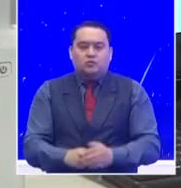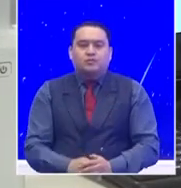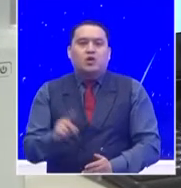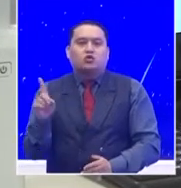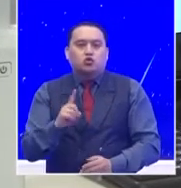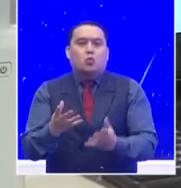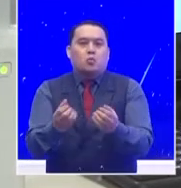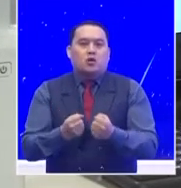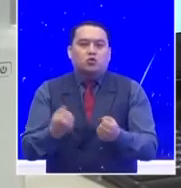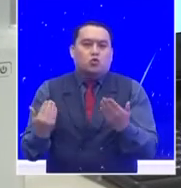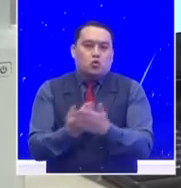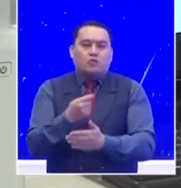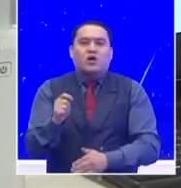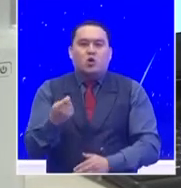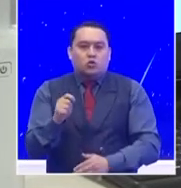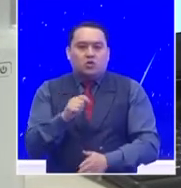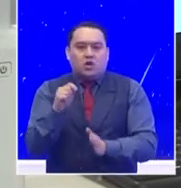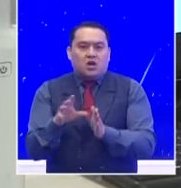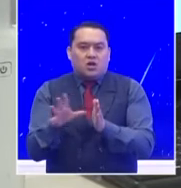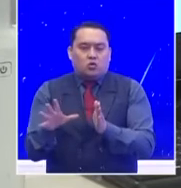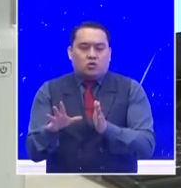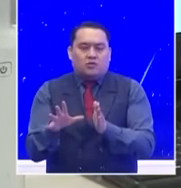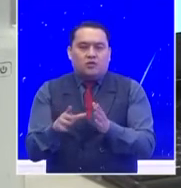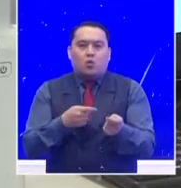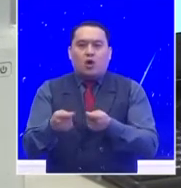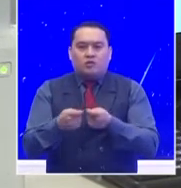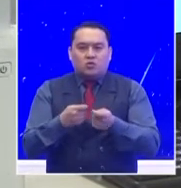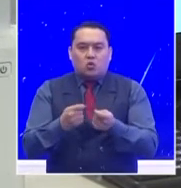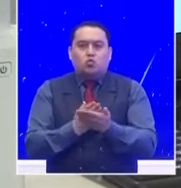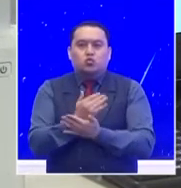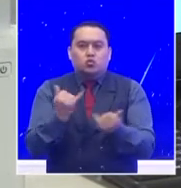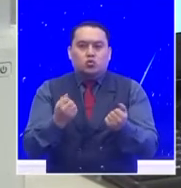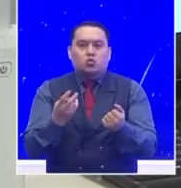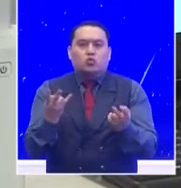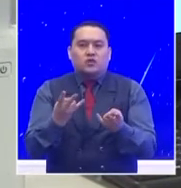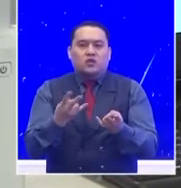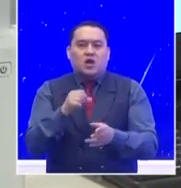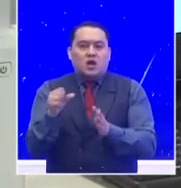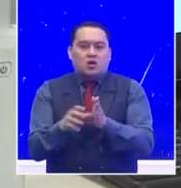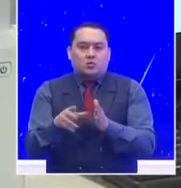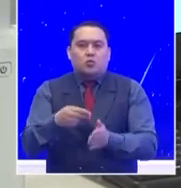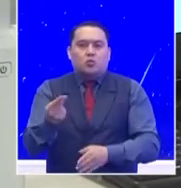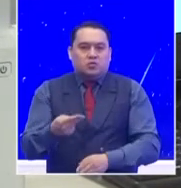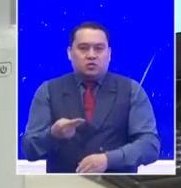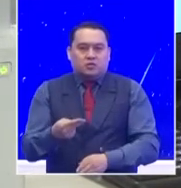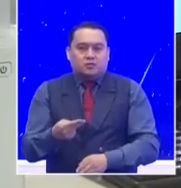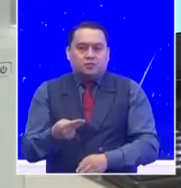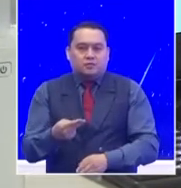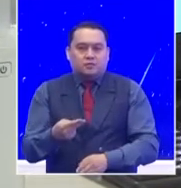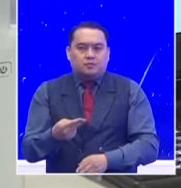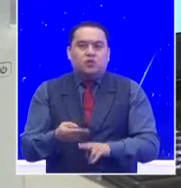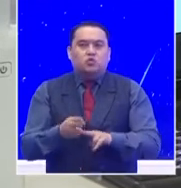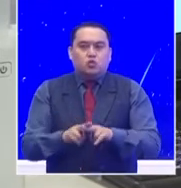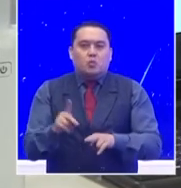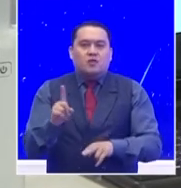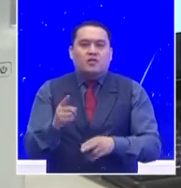получить новый ключ на портале электронного правительства, чтобы получать услуги, у вас должен быть ключ, электронная цифровая подпись. Для того,